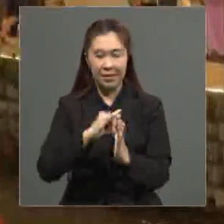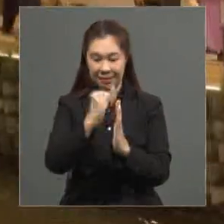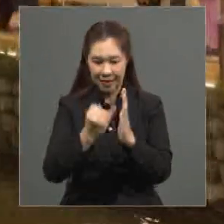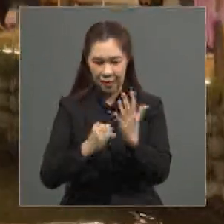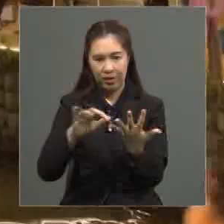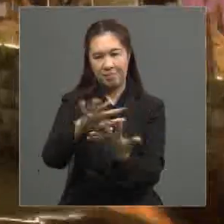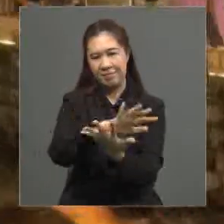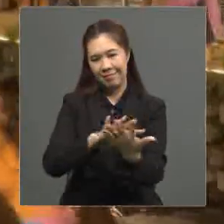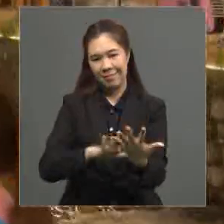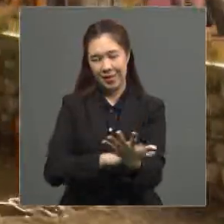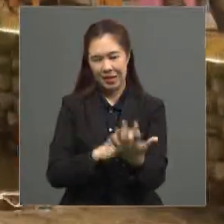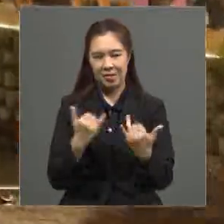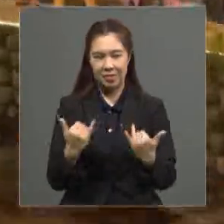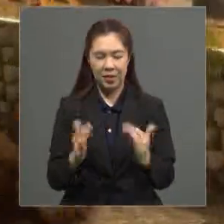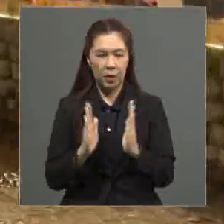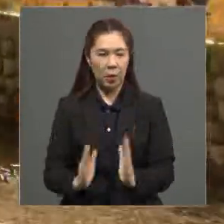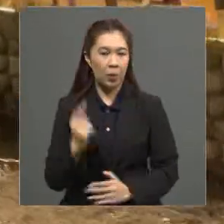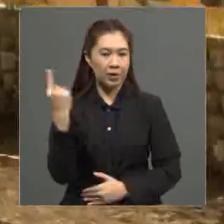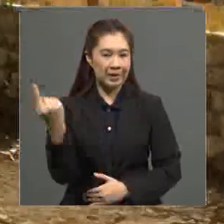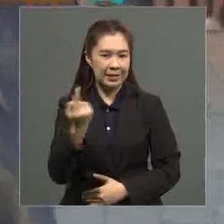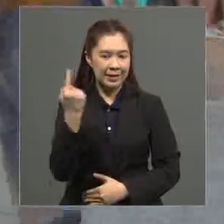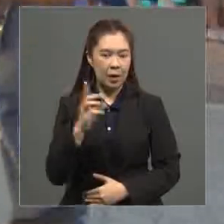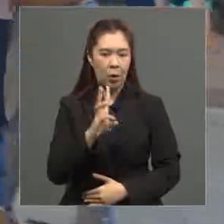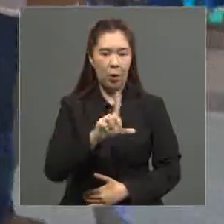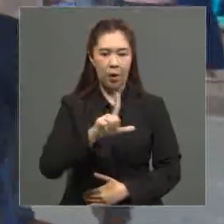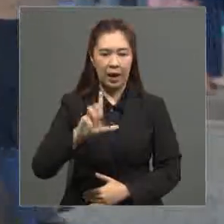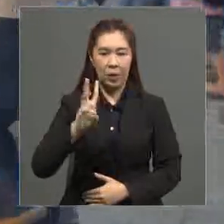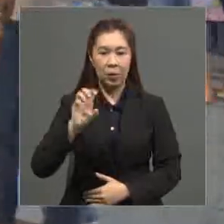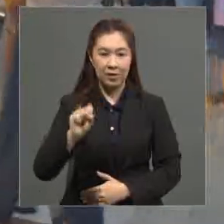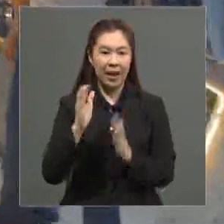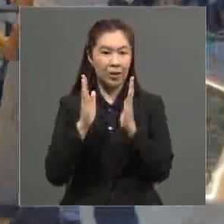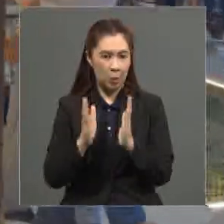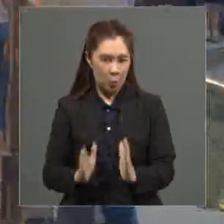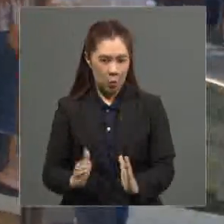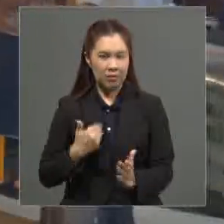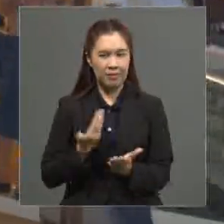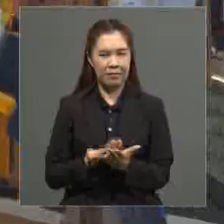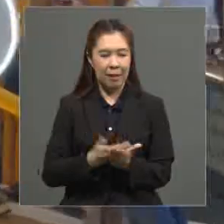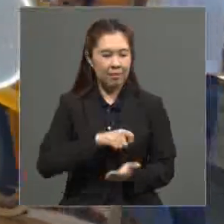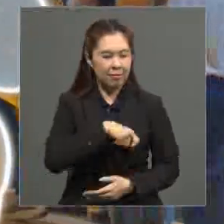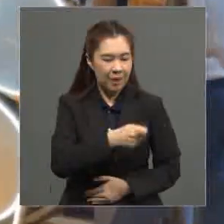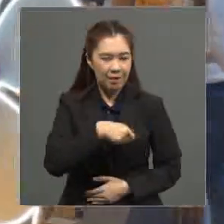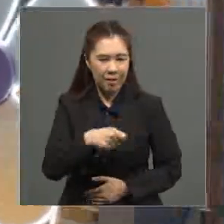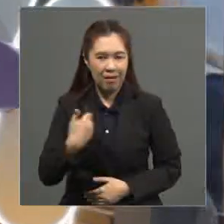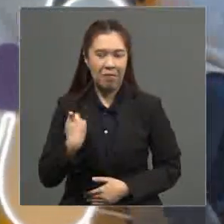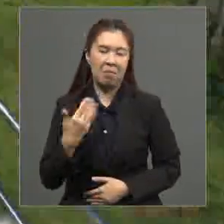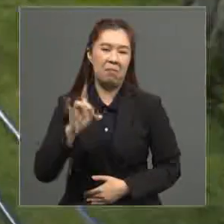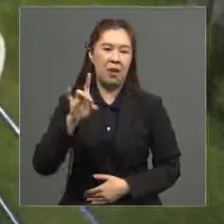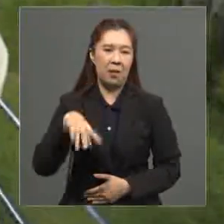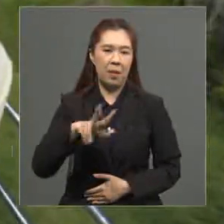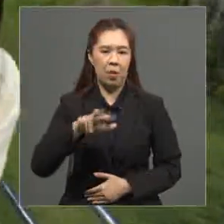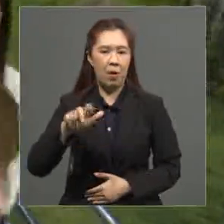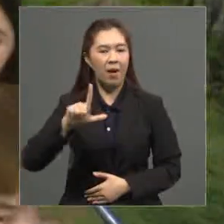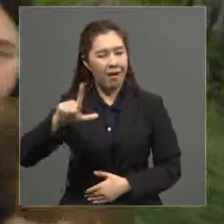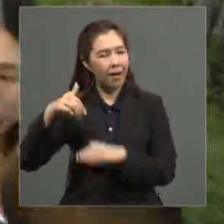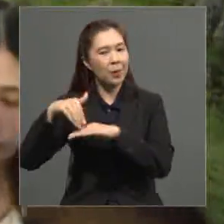ทั่วประเทศพบว่านะครับนักท่องเที่ยวประมาณ 6ล 600,000คนเกิดการใช้จ่ายสูงถึง 8, 299ล้านบาท